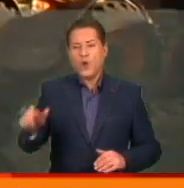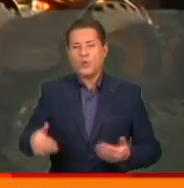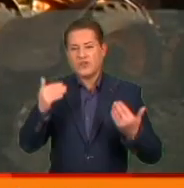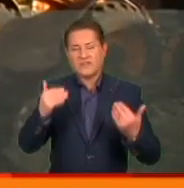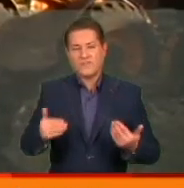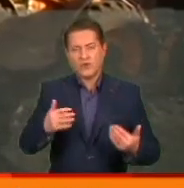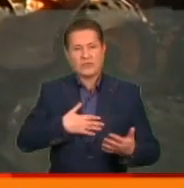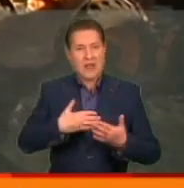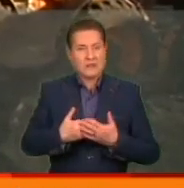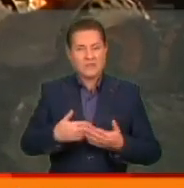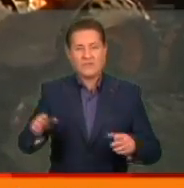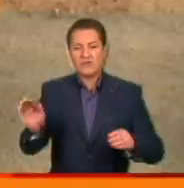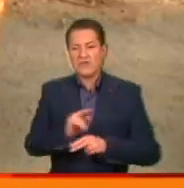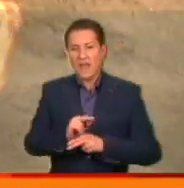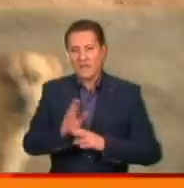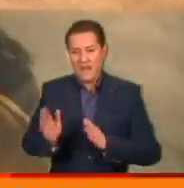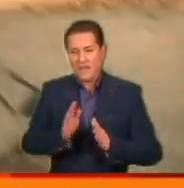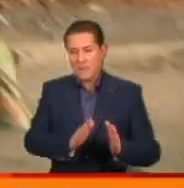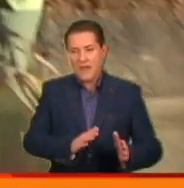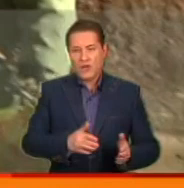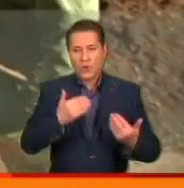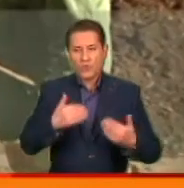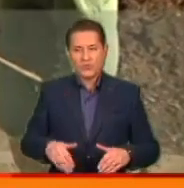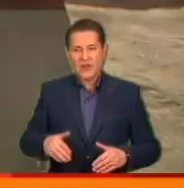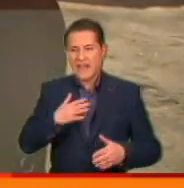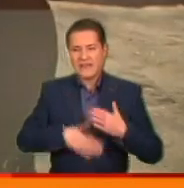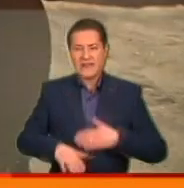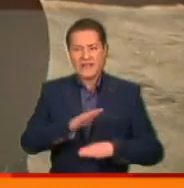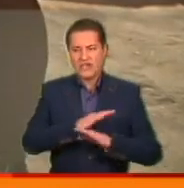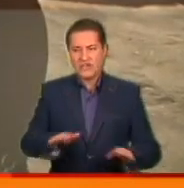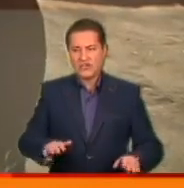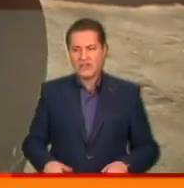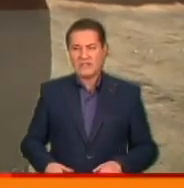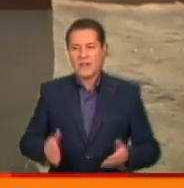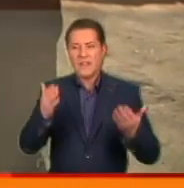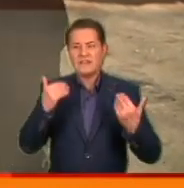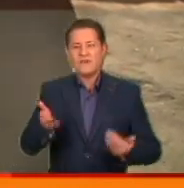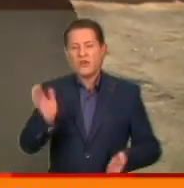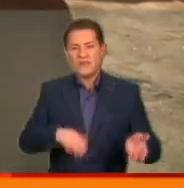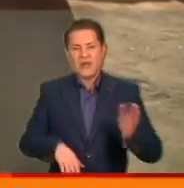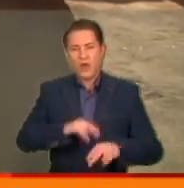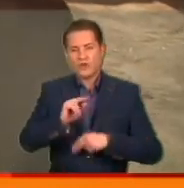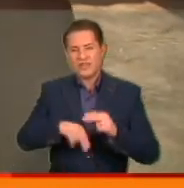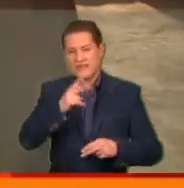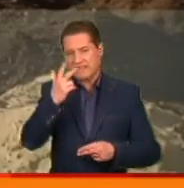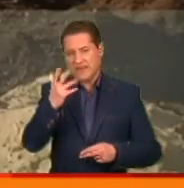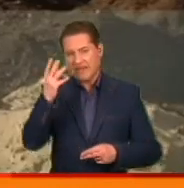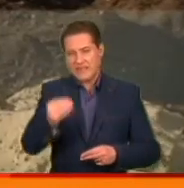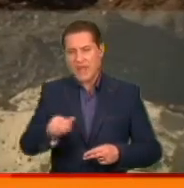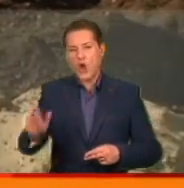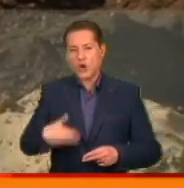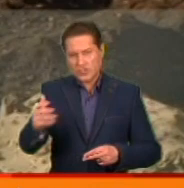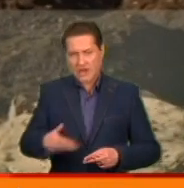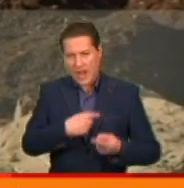раптові активності з наведення порядків вже навіть не тішаться. Сьогодні закопають, через 3 дні розкапують.